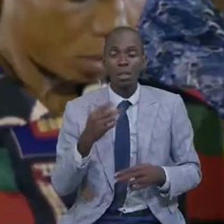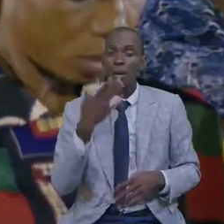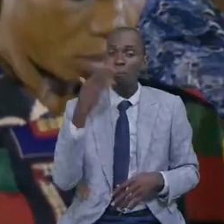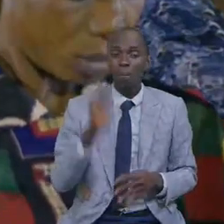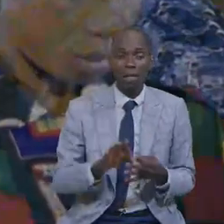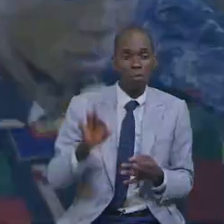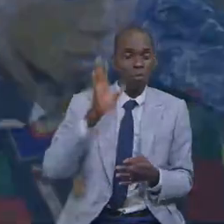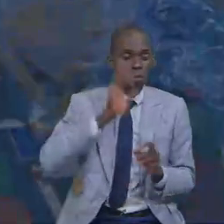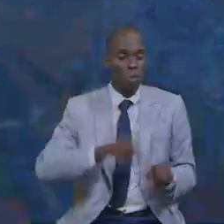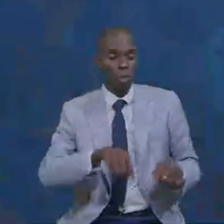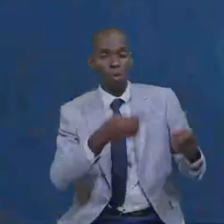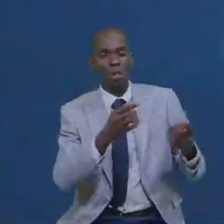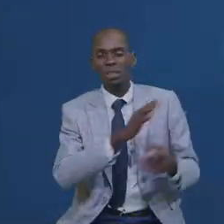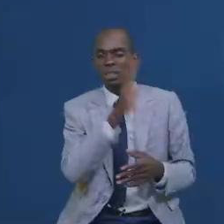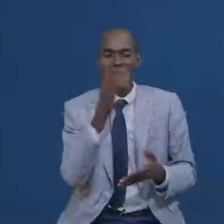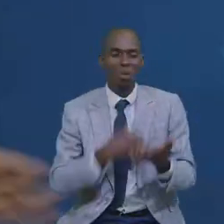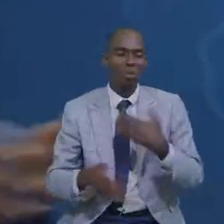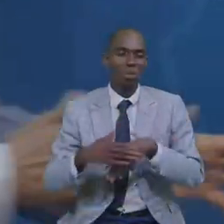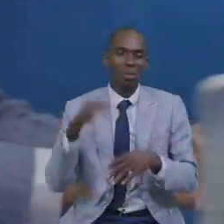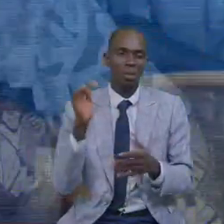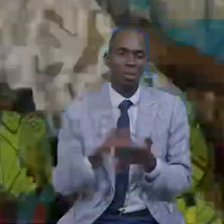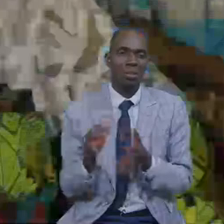le mauvais esprit va sortir